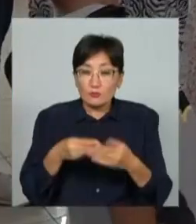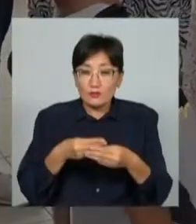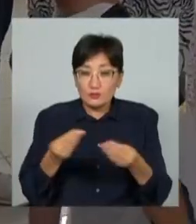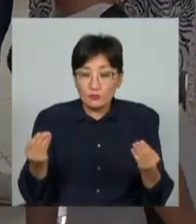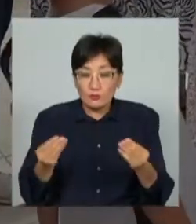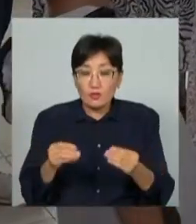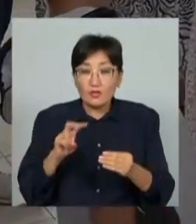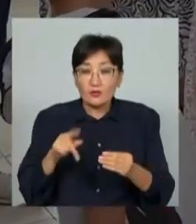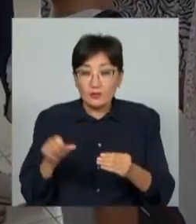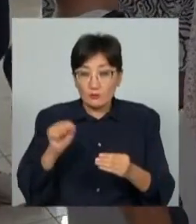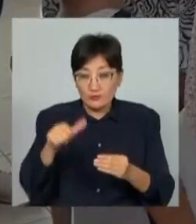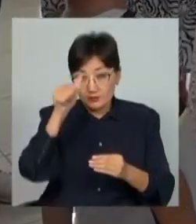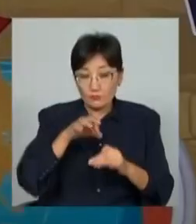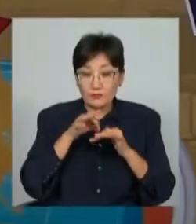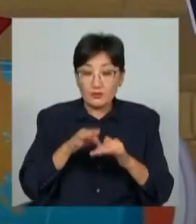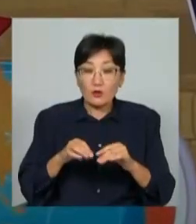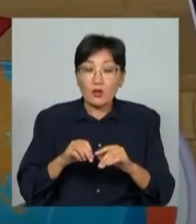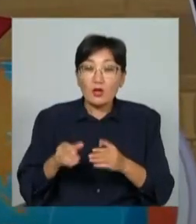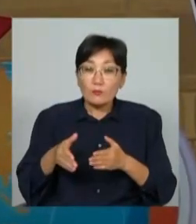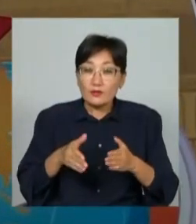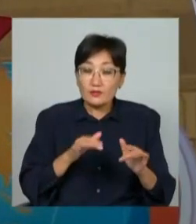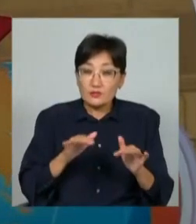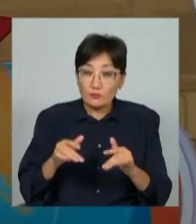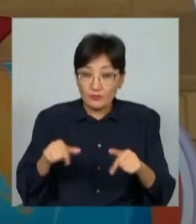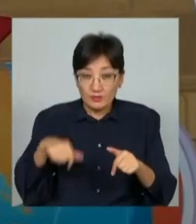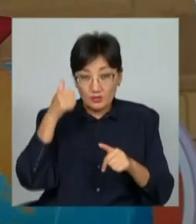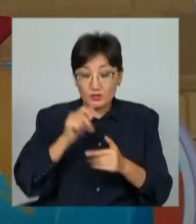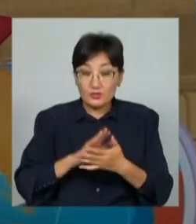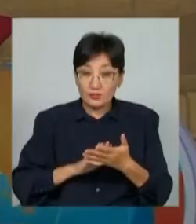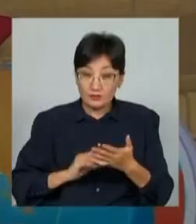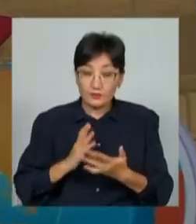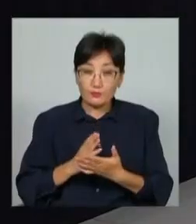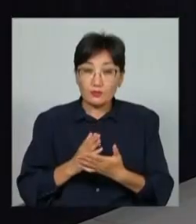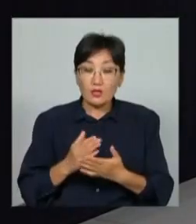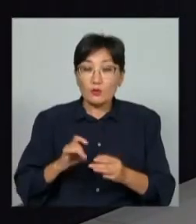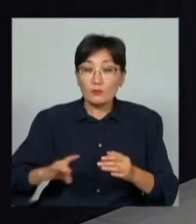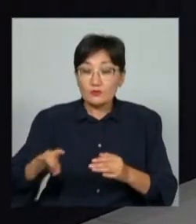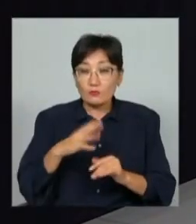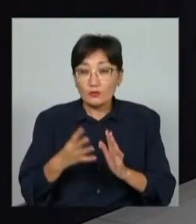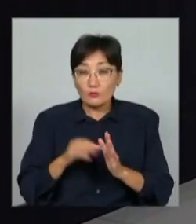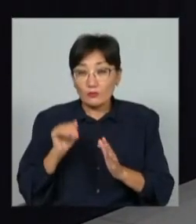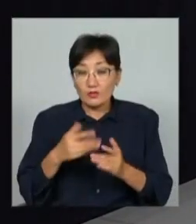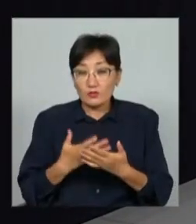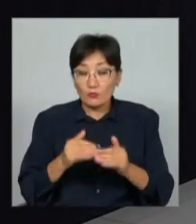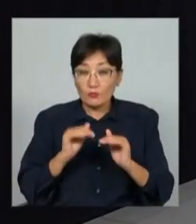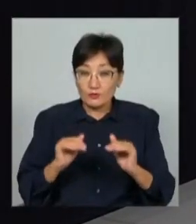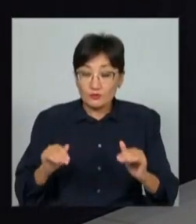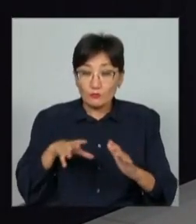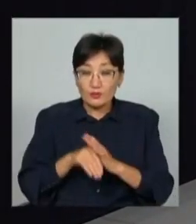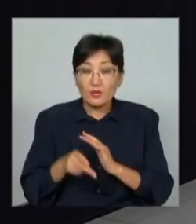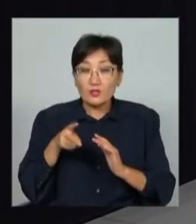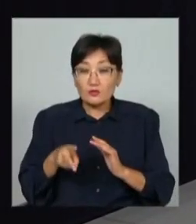Жылда шілде тамыз айларында өтетін мектепке жол шарасы биылда жалғасын тауып жатыр. Ауданда 19 мыңға жуық оқушы болса,